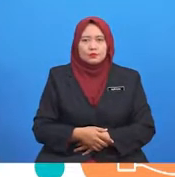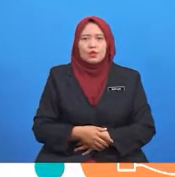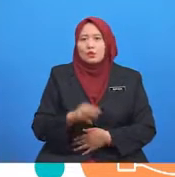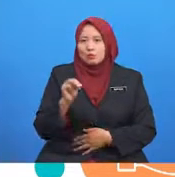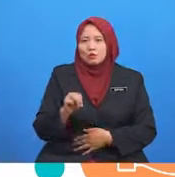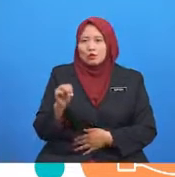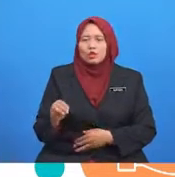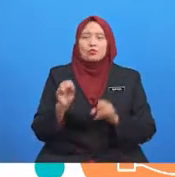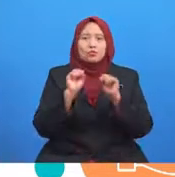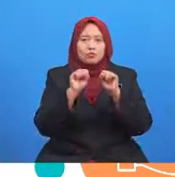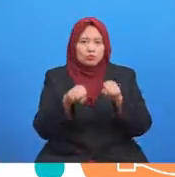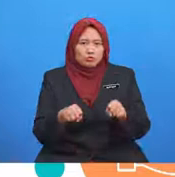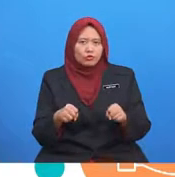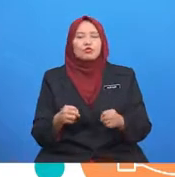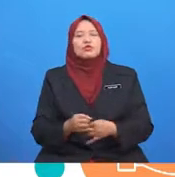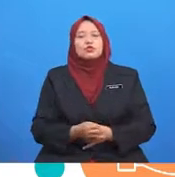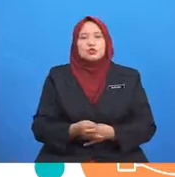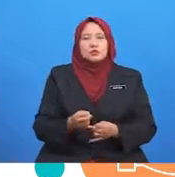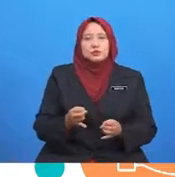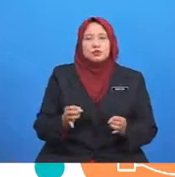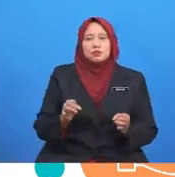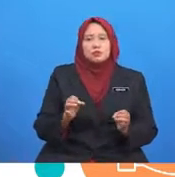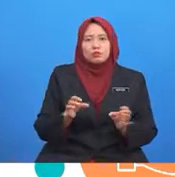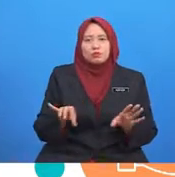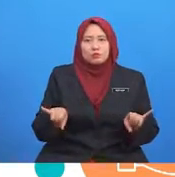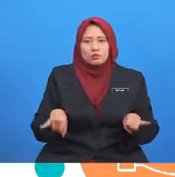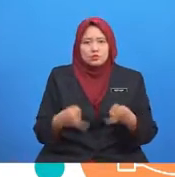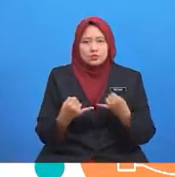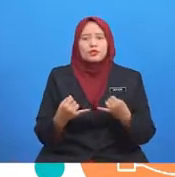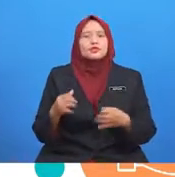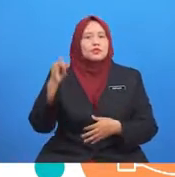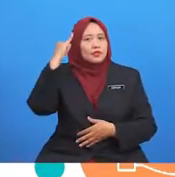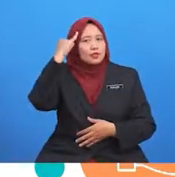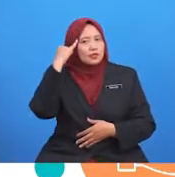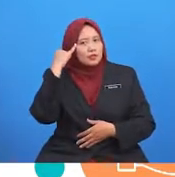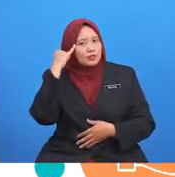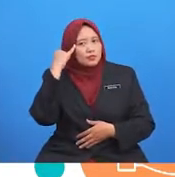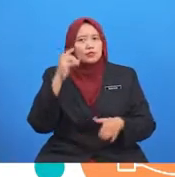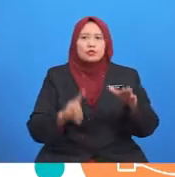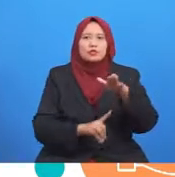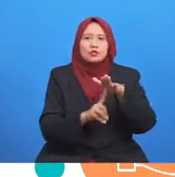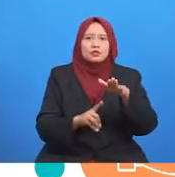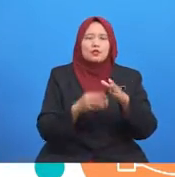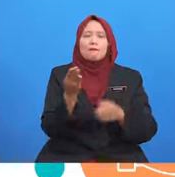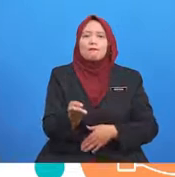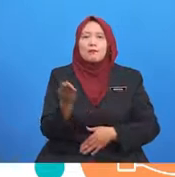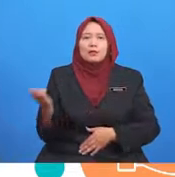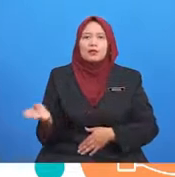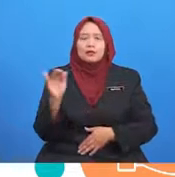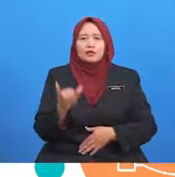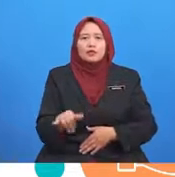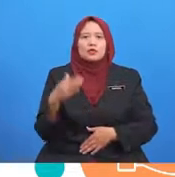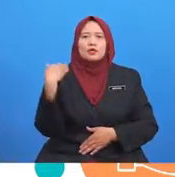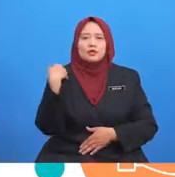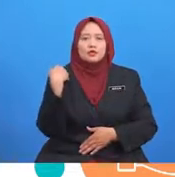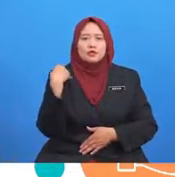murid boleh menjana idea berdasarkan bahan yang ada di sekeliling kita.